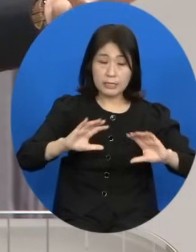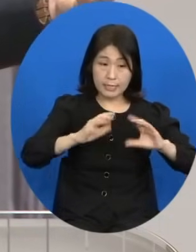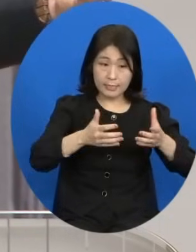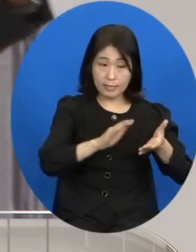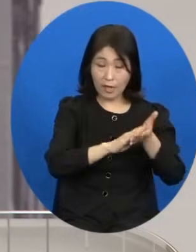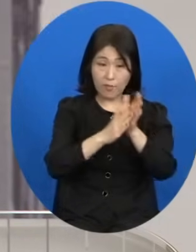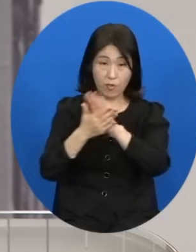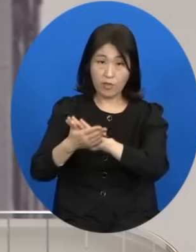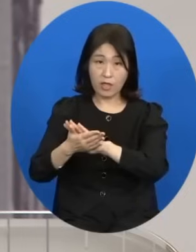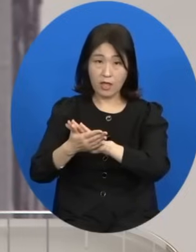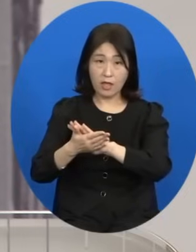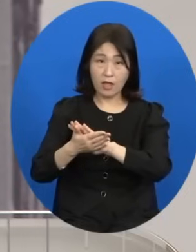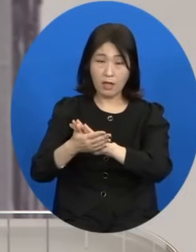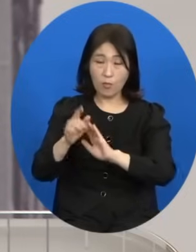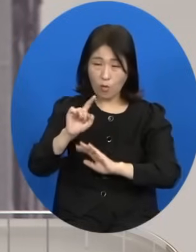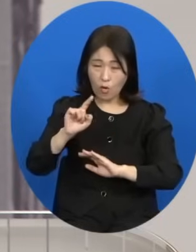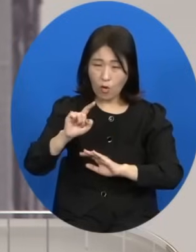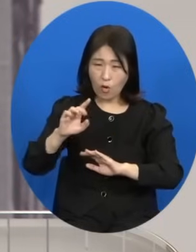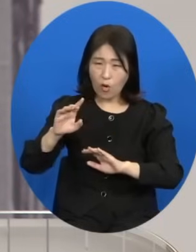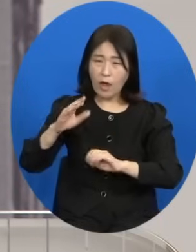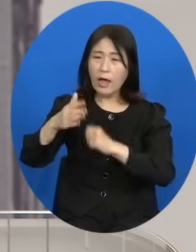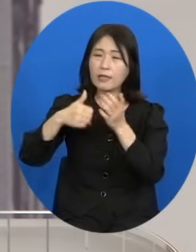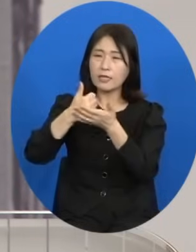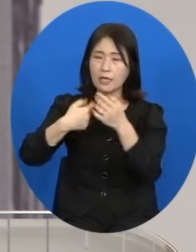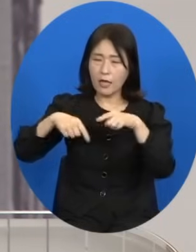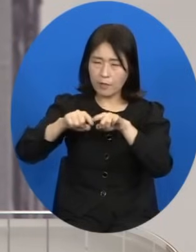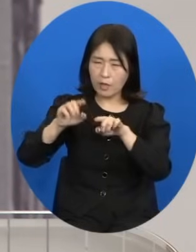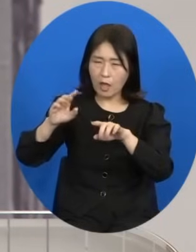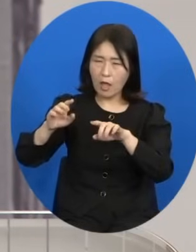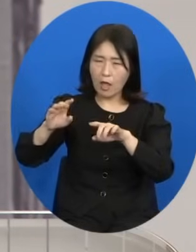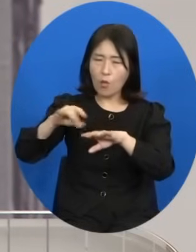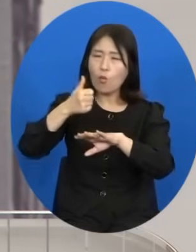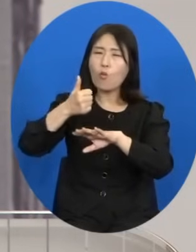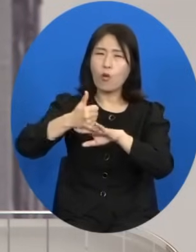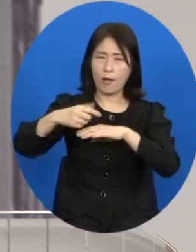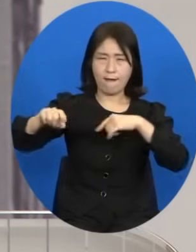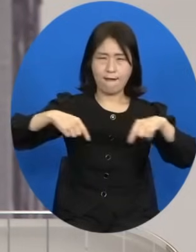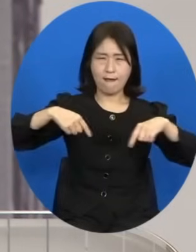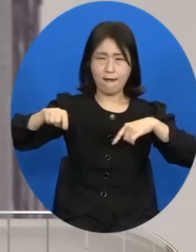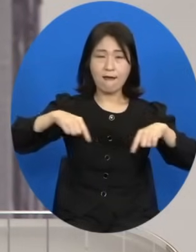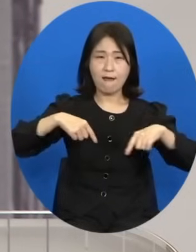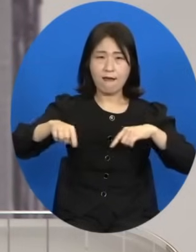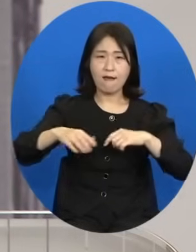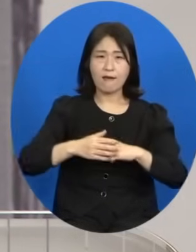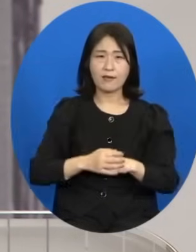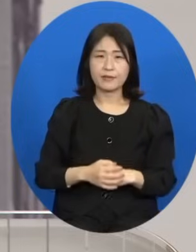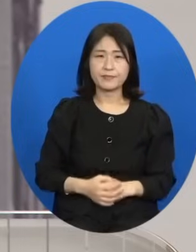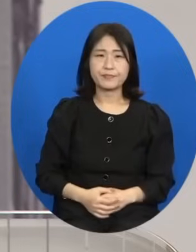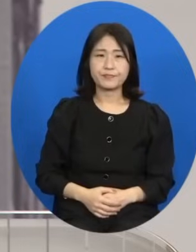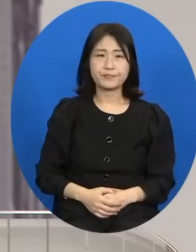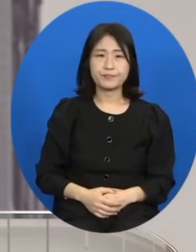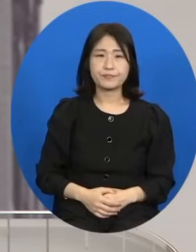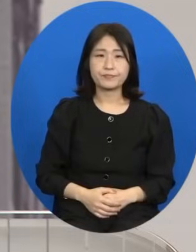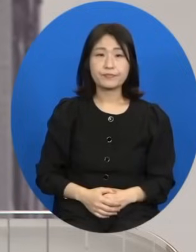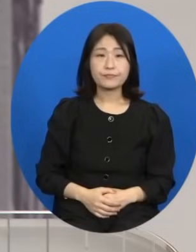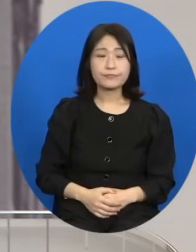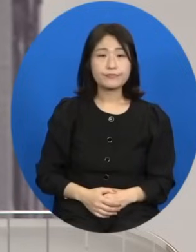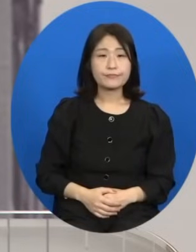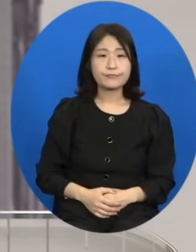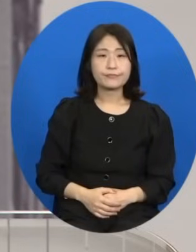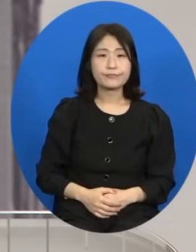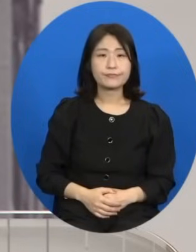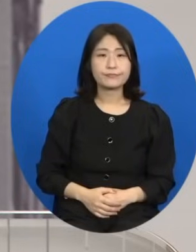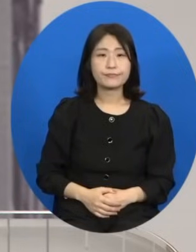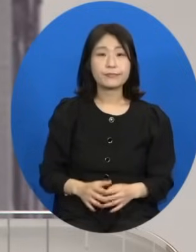함께 우리에게 어떤 주어진 권세가 있을 것이라는 것입니다 그러면서 예수님 비슷한 얘기를 하셨어요 누가복음